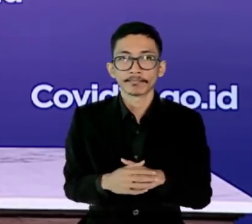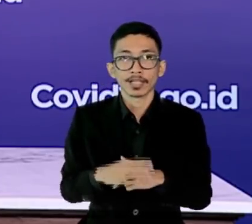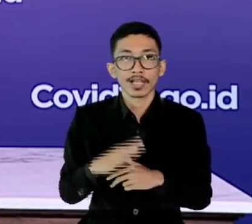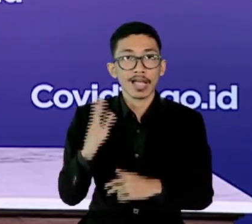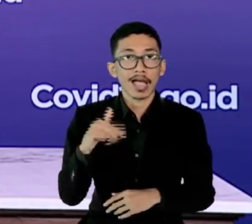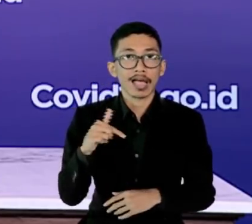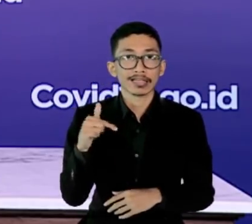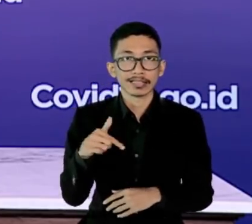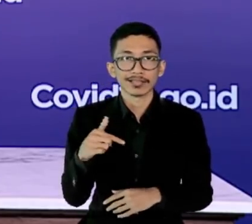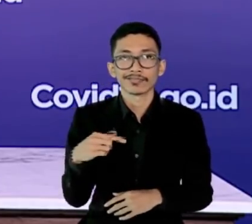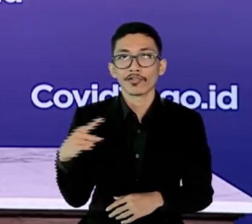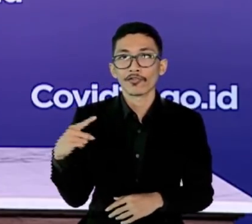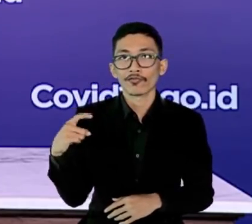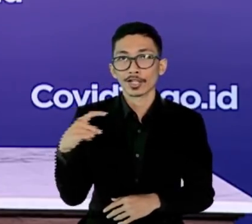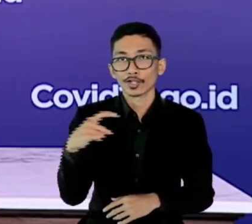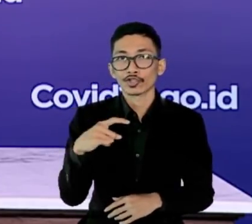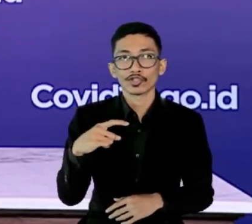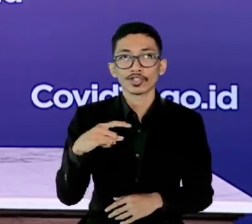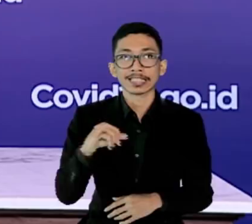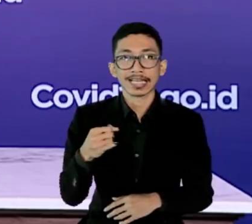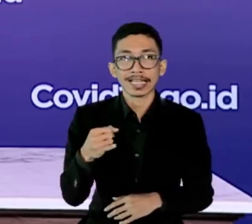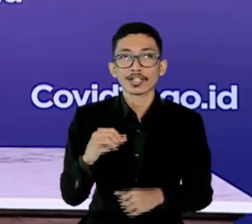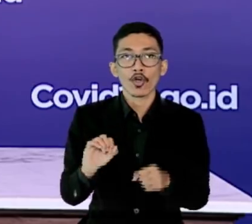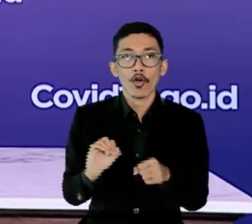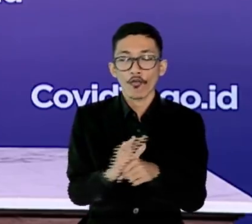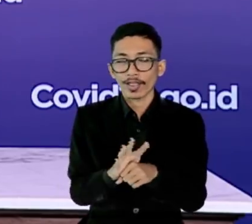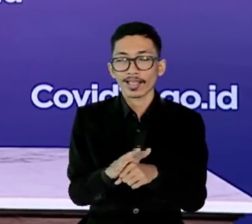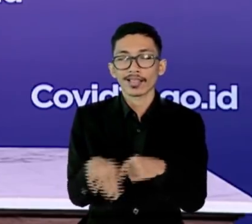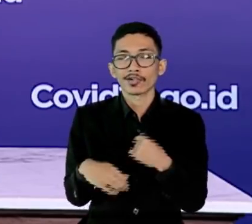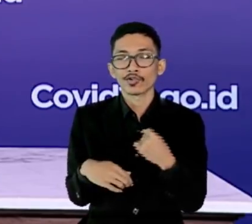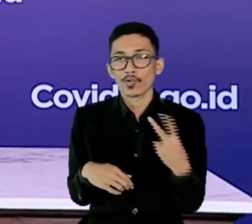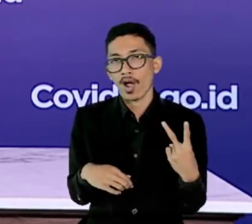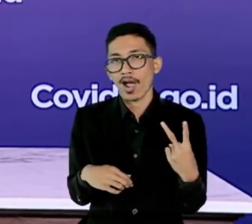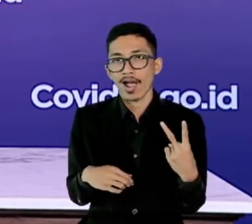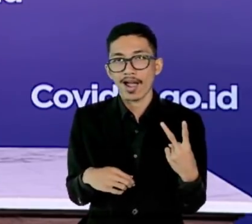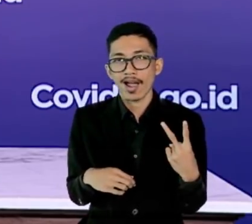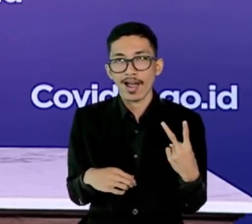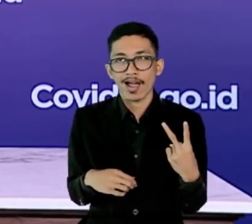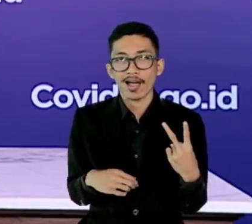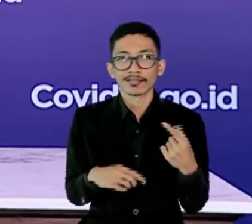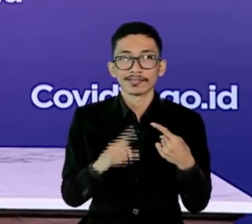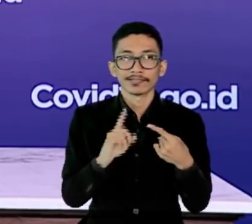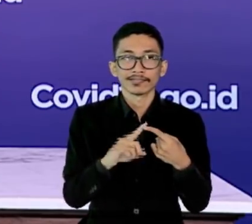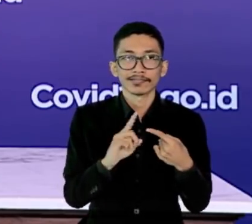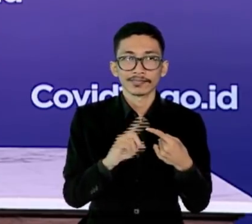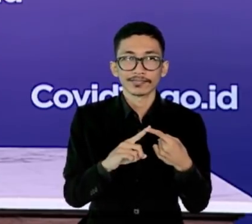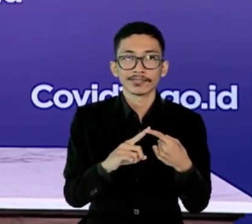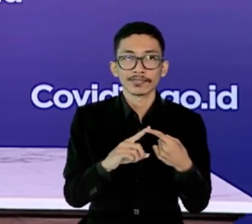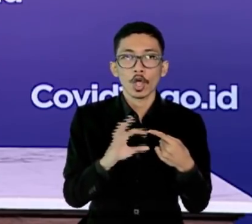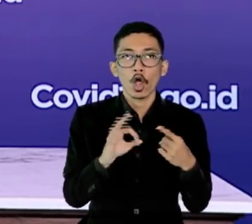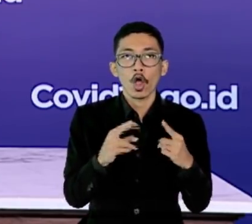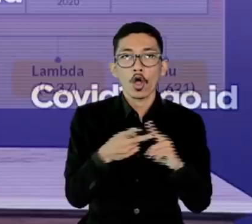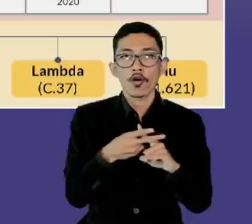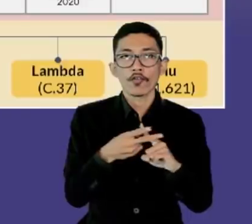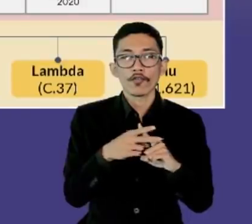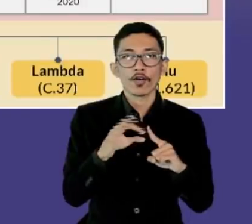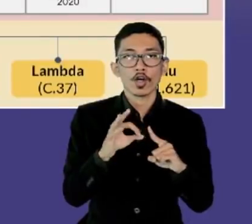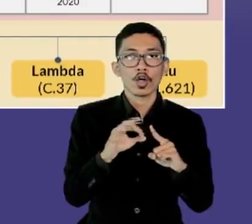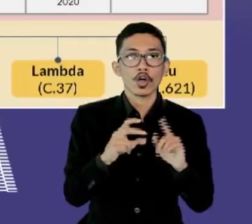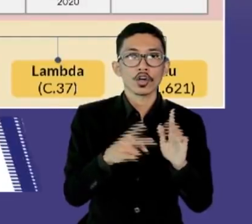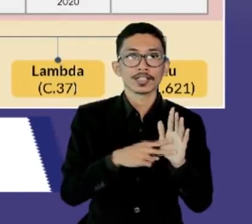varian virus COVID-19 dibagi menjadi 2 kategori utama, yaitu varian of concern atau